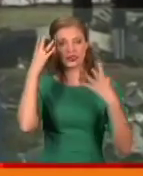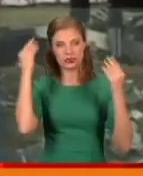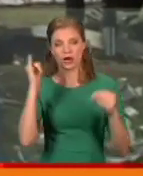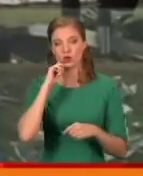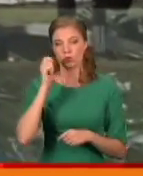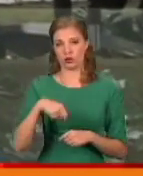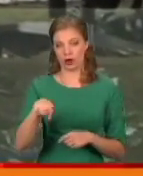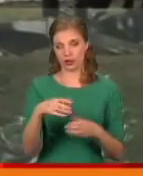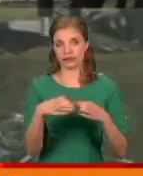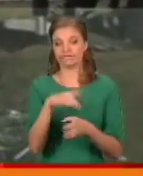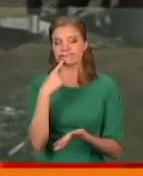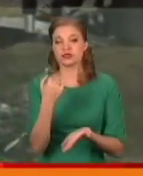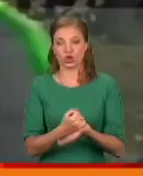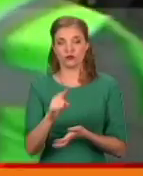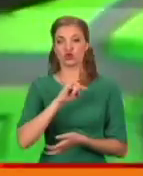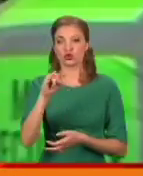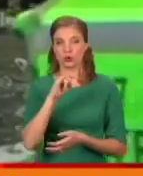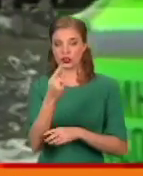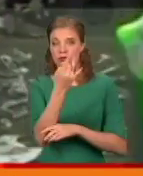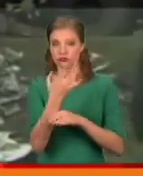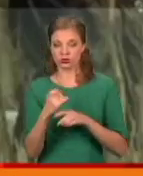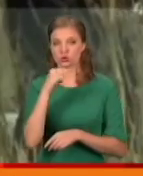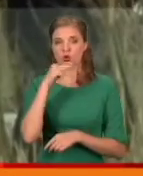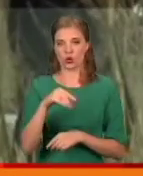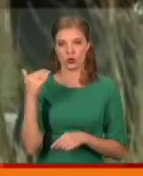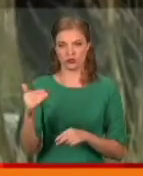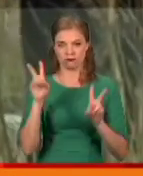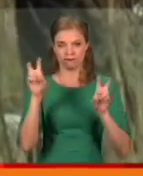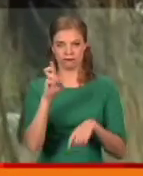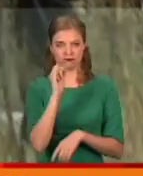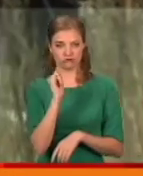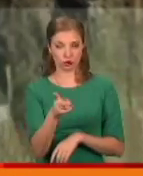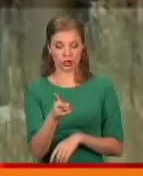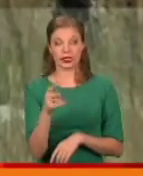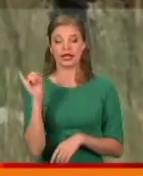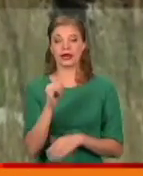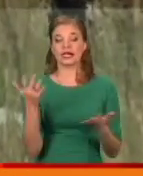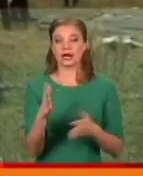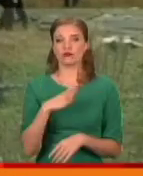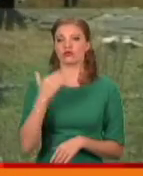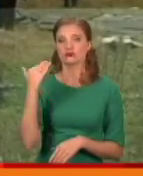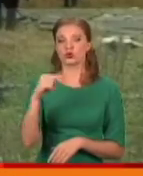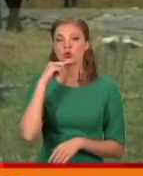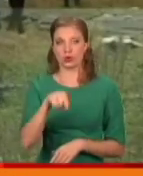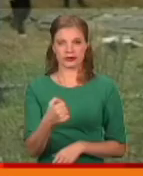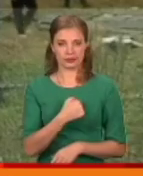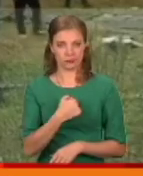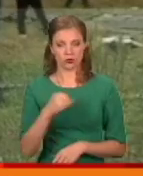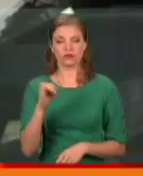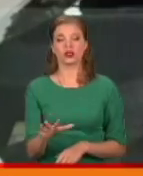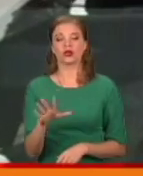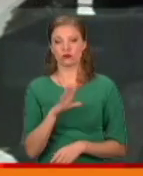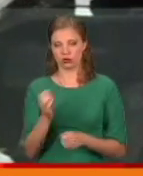та України встановила, літак поцілили з російського зенітно-ракетного комплексу «Бук», який належав російським військовим і